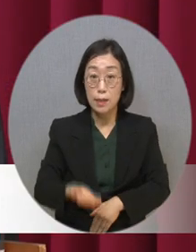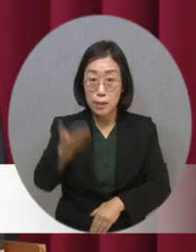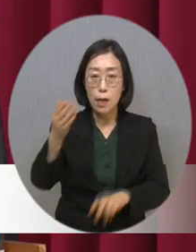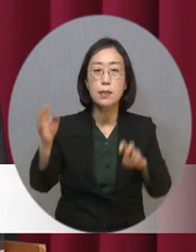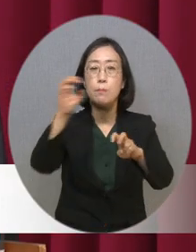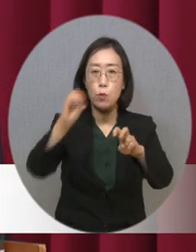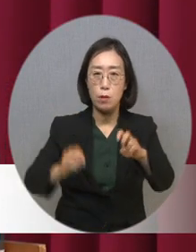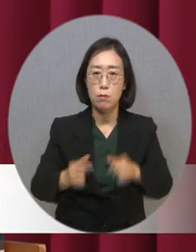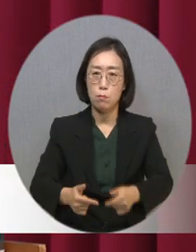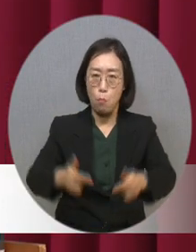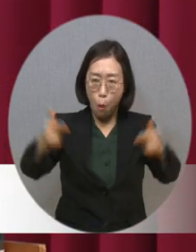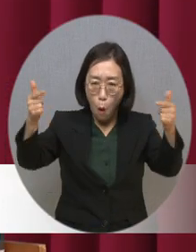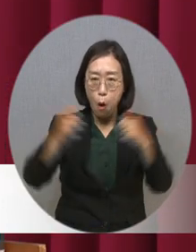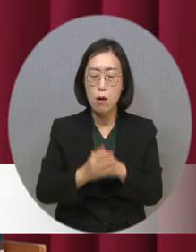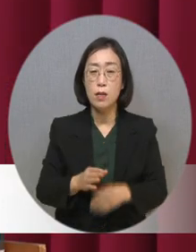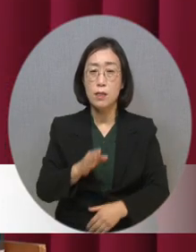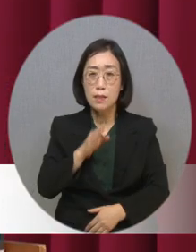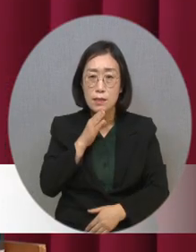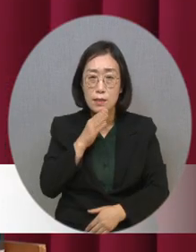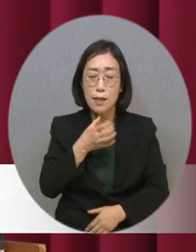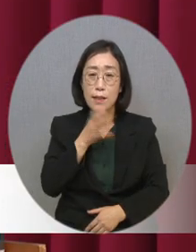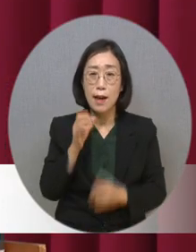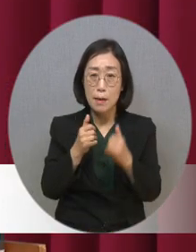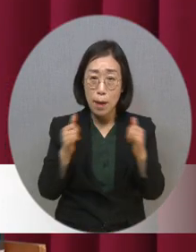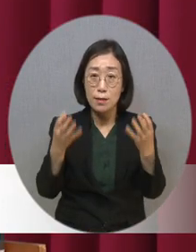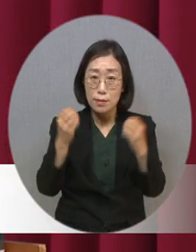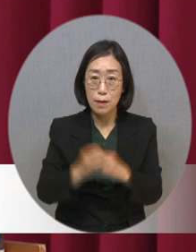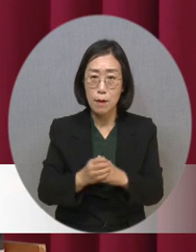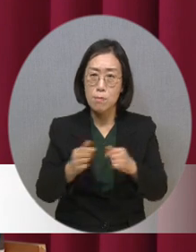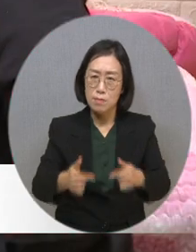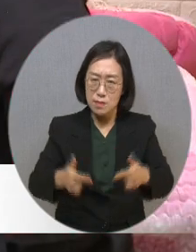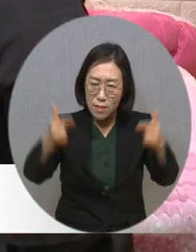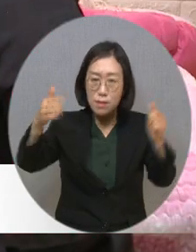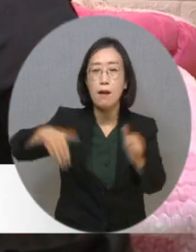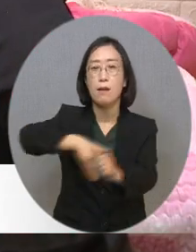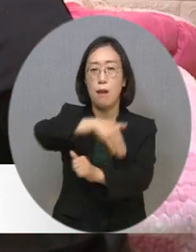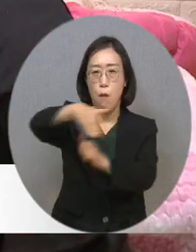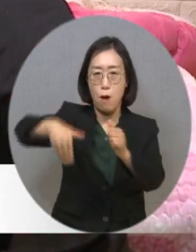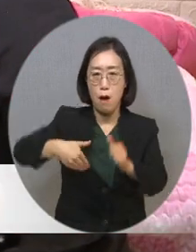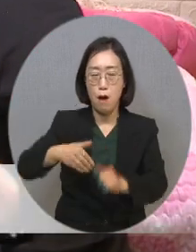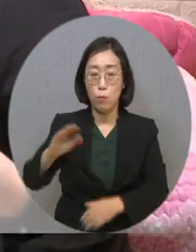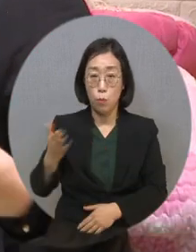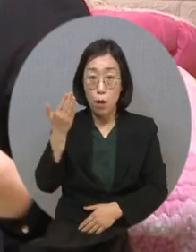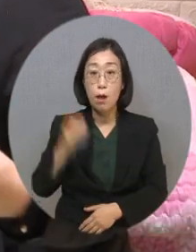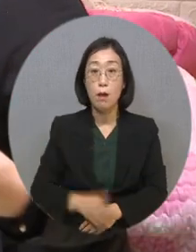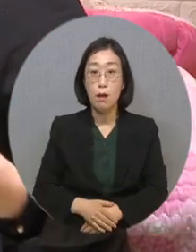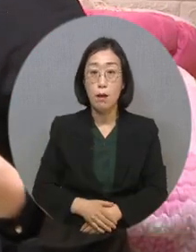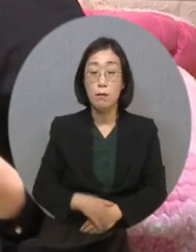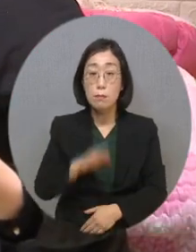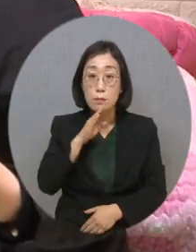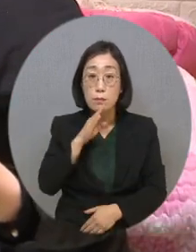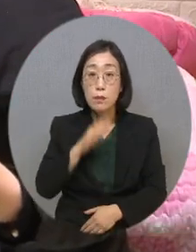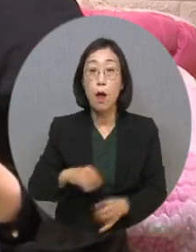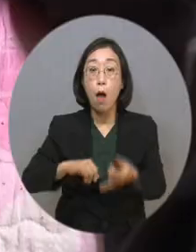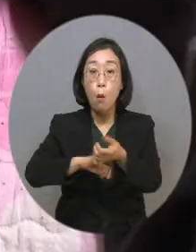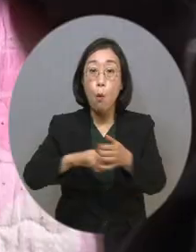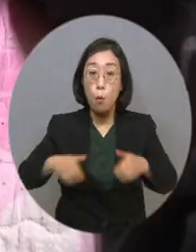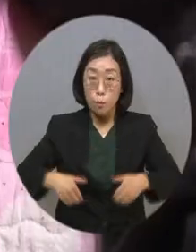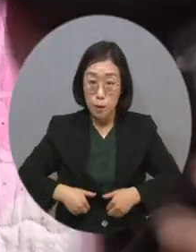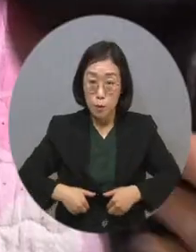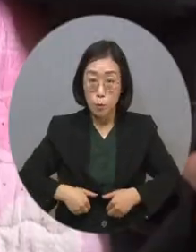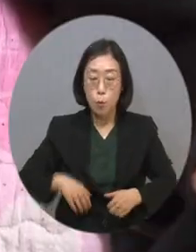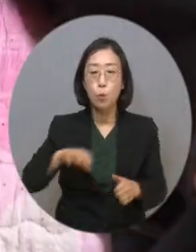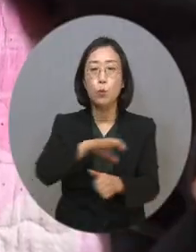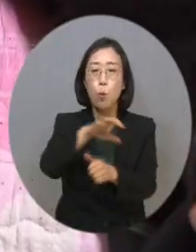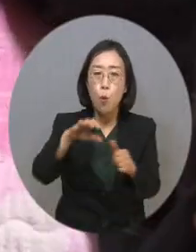이상이 되어 진정으로 초고령 사회에 진입하게 됩니다 이에 따라 당연히 따라붙을 수밖에 없는 과제가